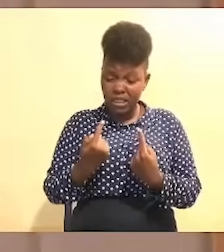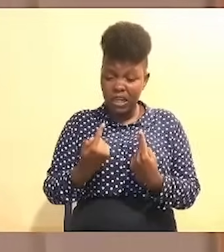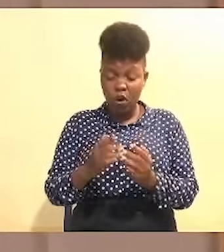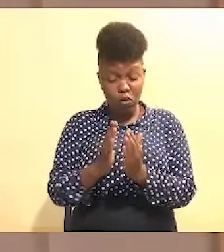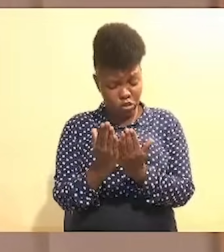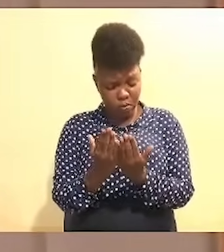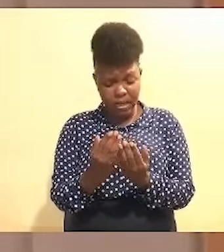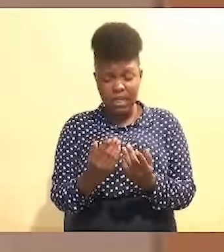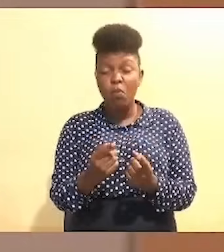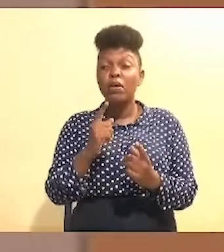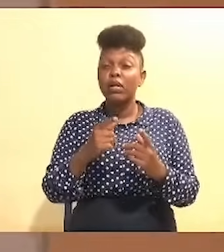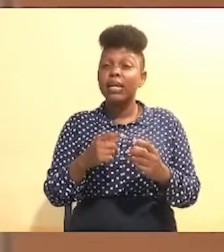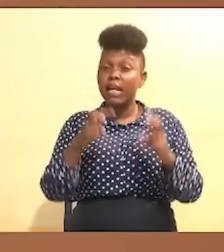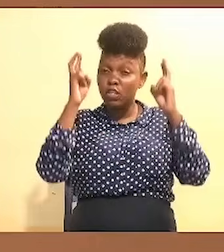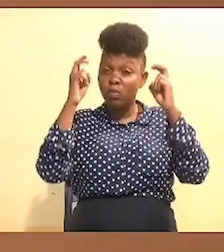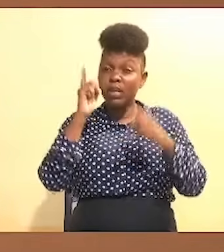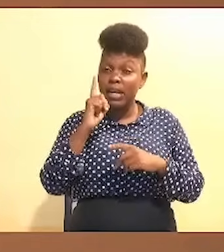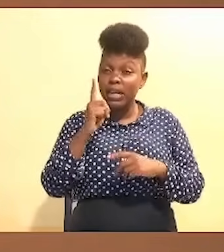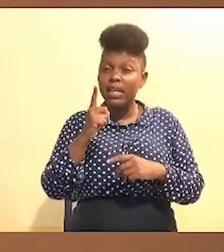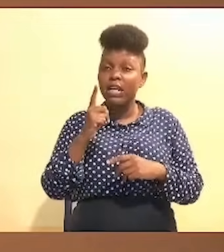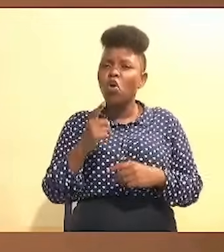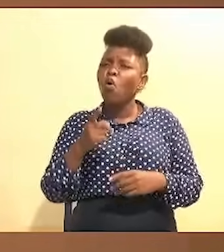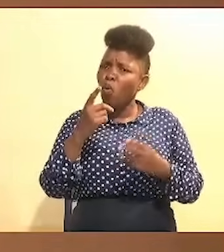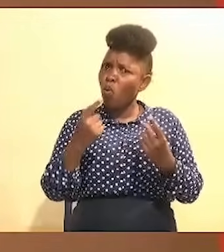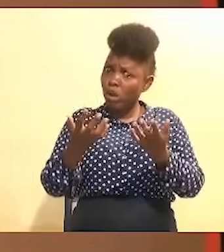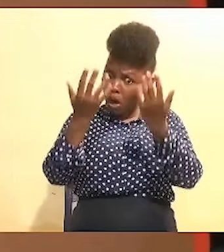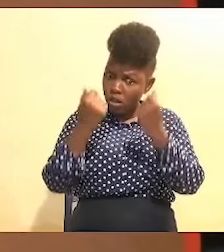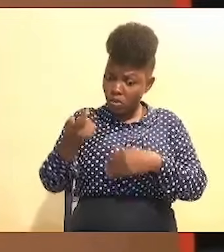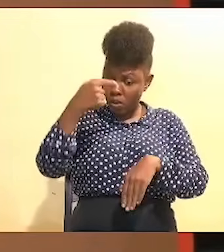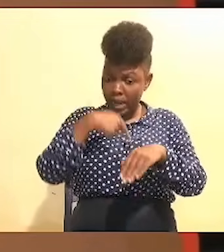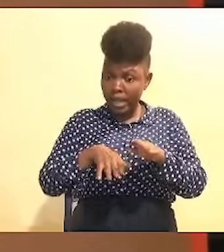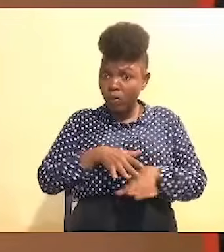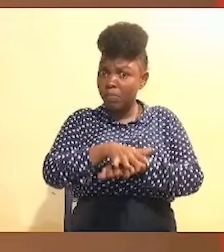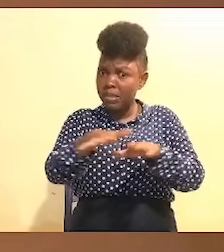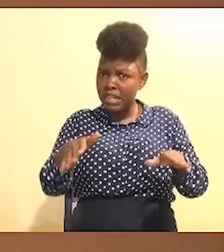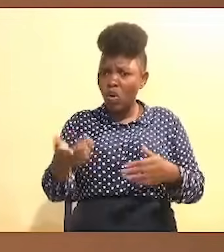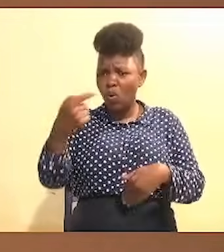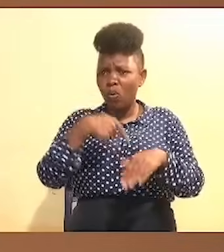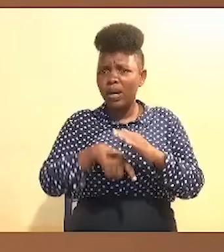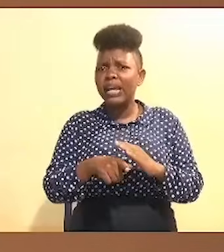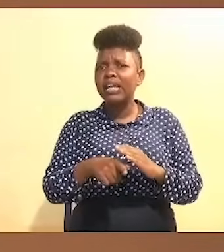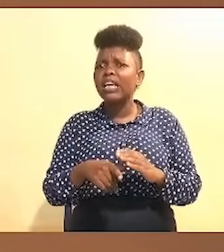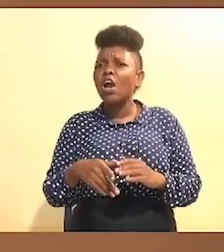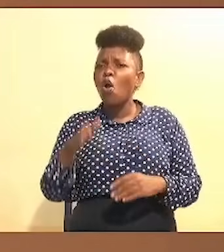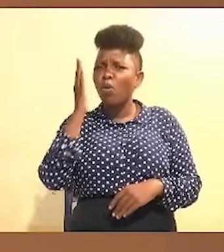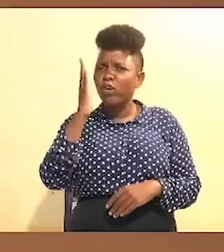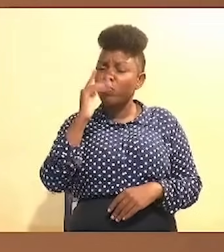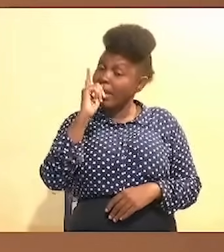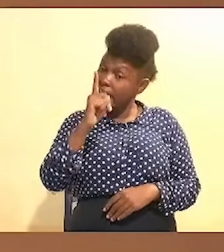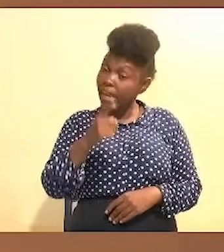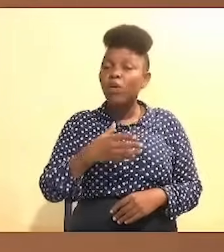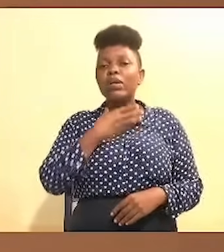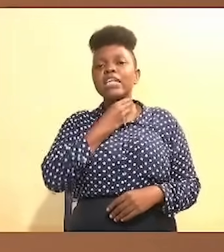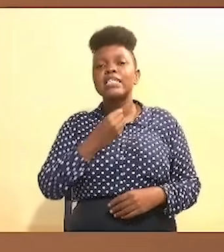unalihitaji. Unaweza ukashangaa unaingia kwenye YouTube unaangukia kwenye lecture ile ambayo unahitaji. Unashangaa mtu anakusimulia, tayari unaanza kupata ufahamu.